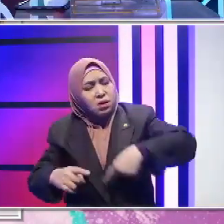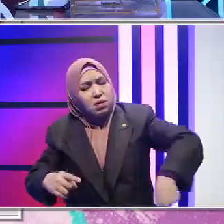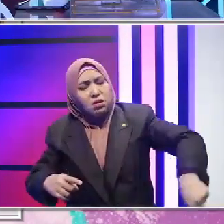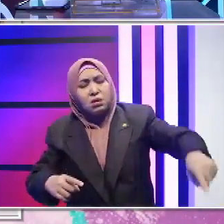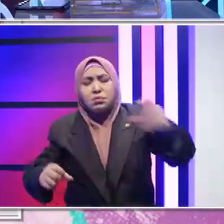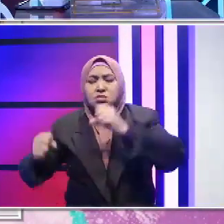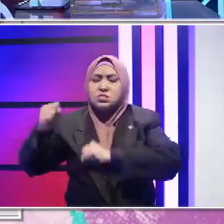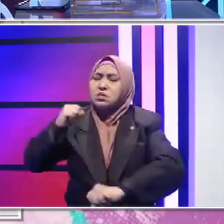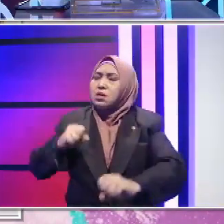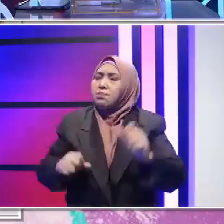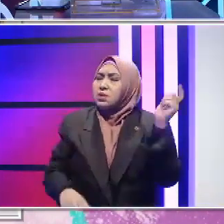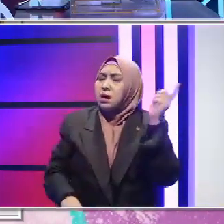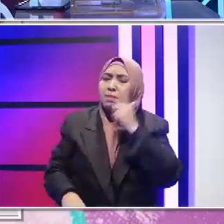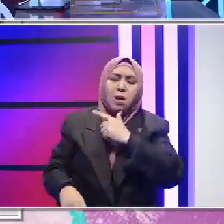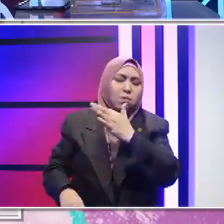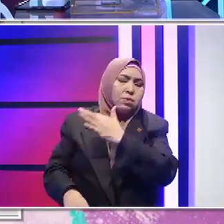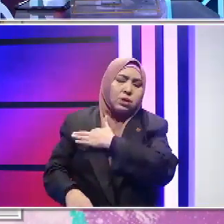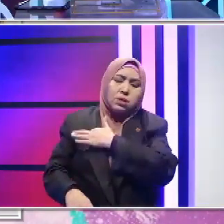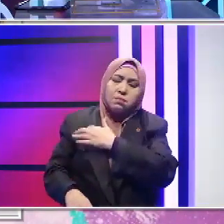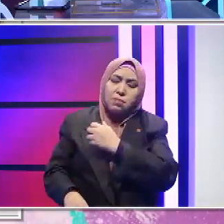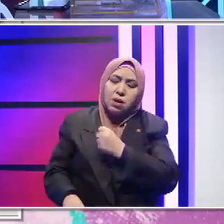يؤمنون